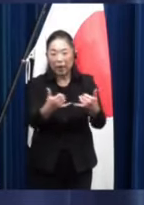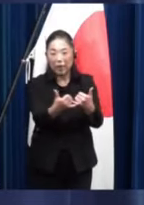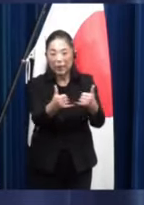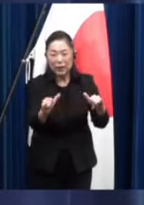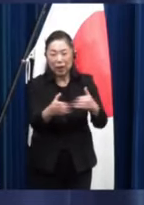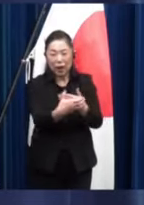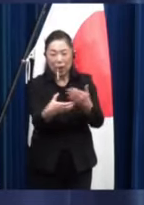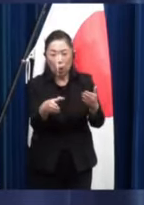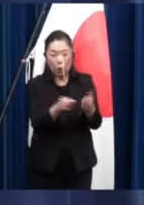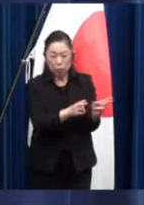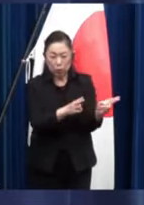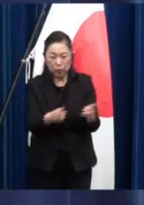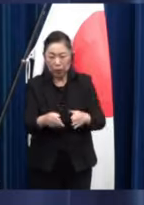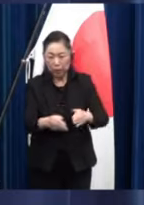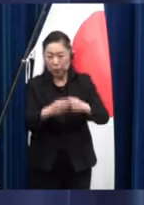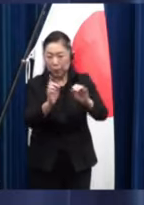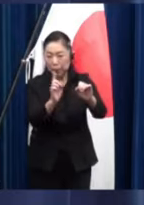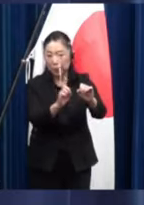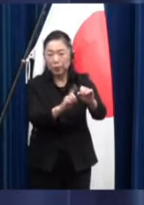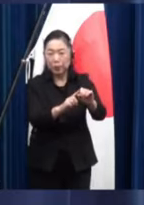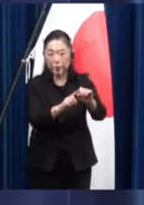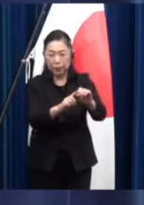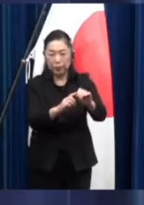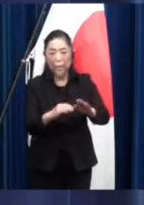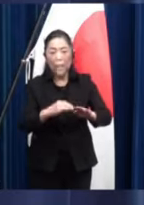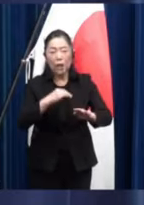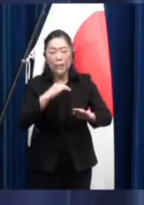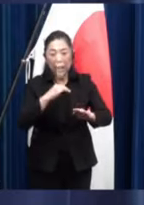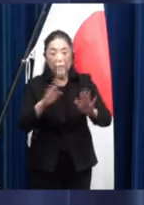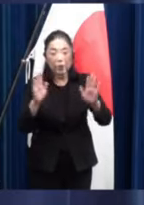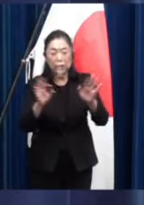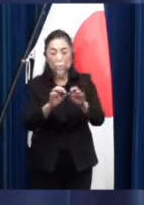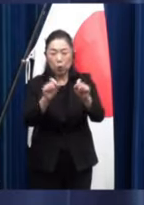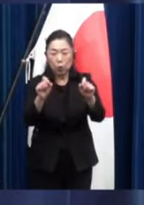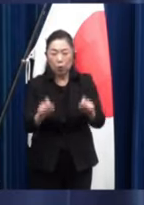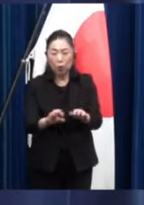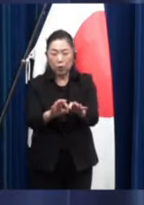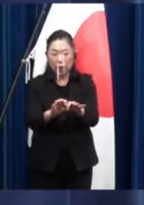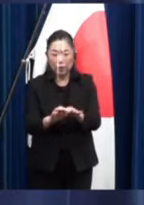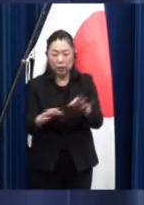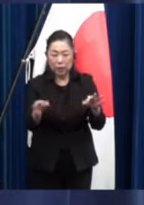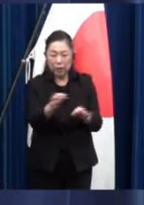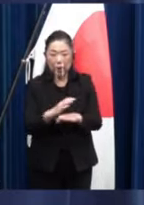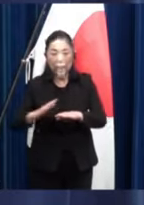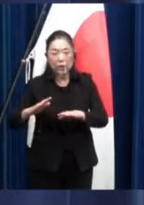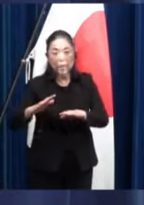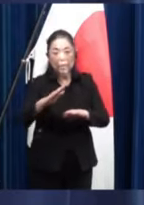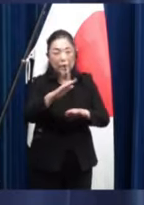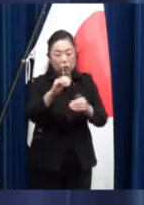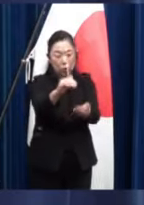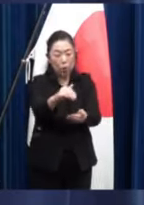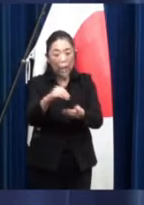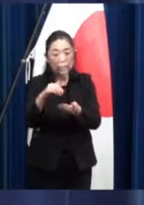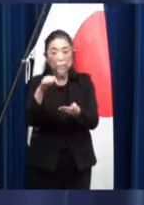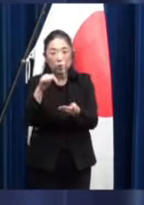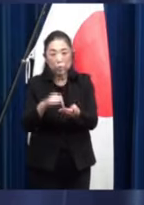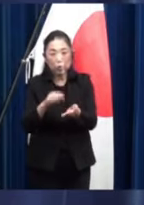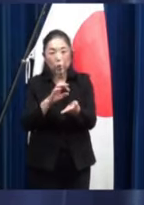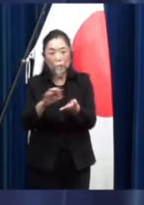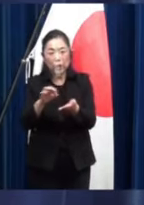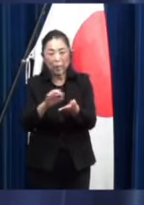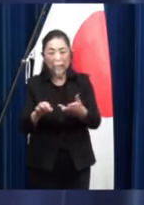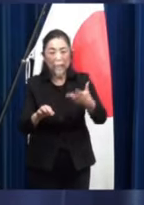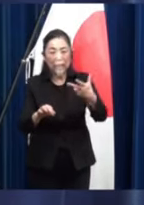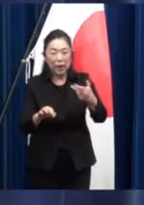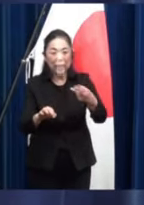たいと思います。待機児童の問題については、経済成長の果実を生かして72